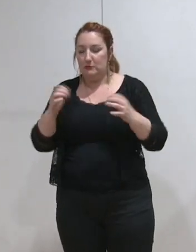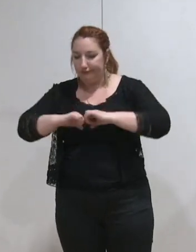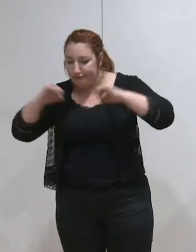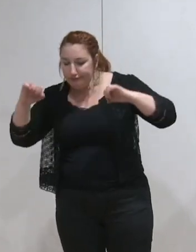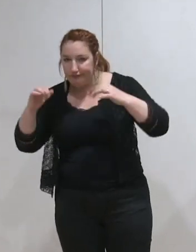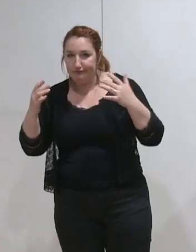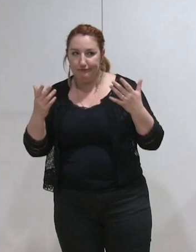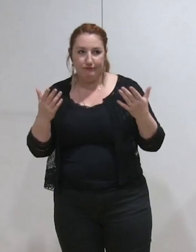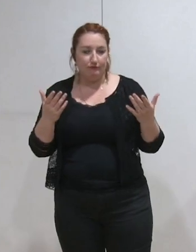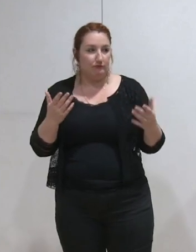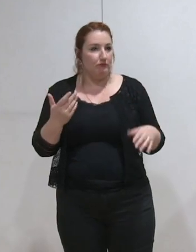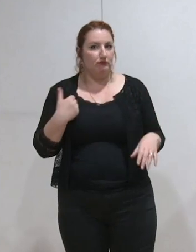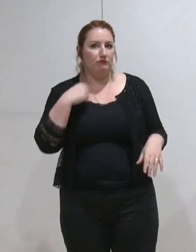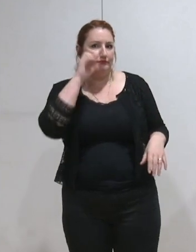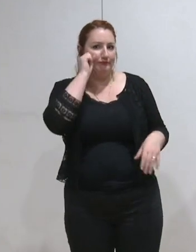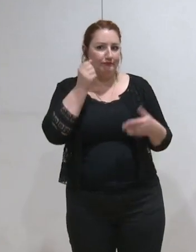appris